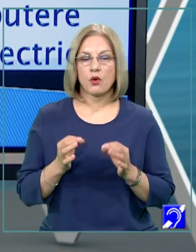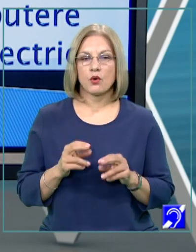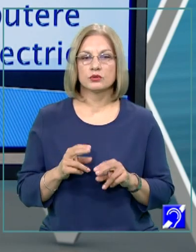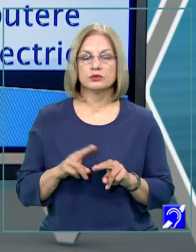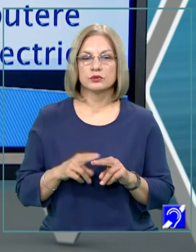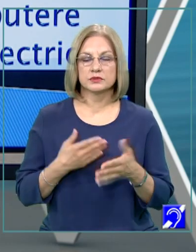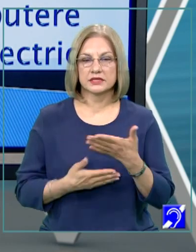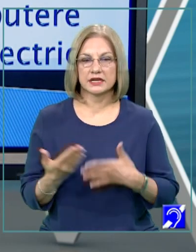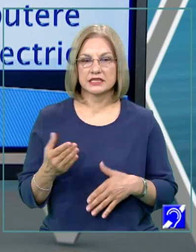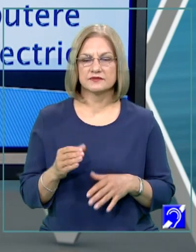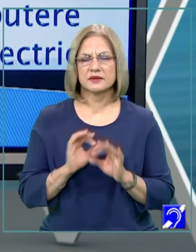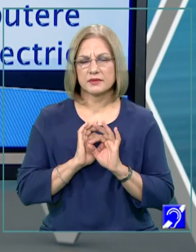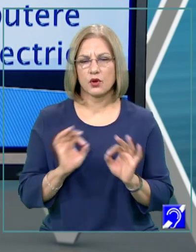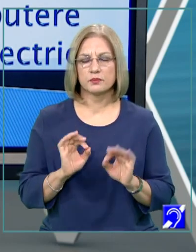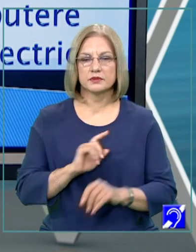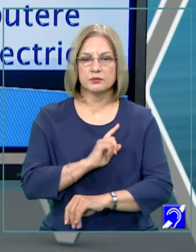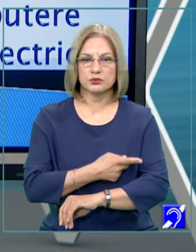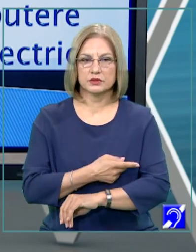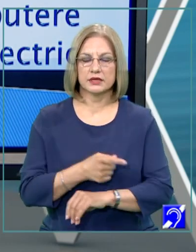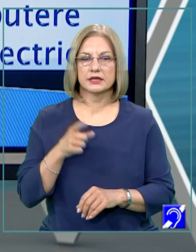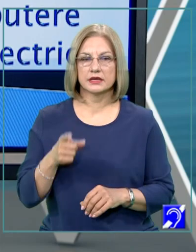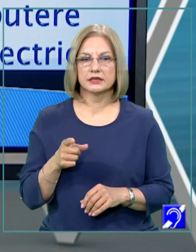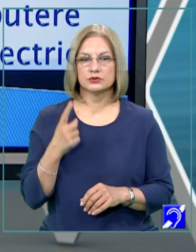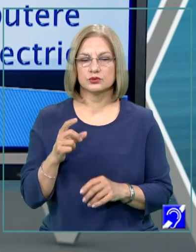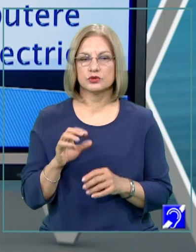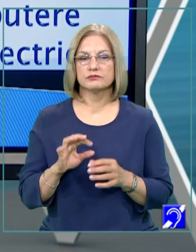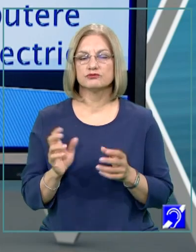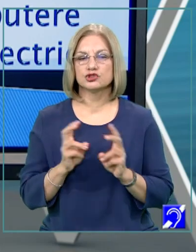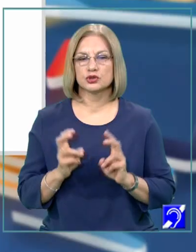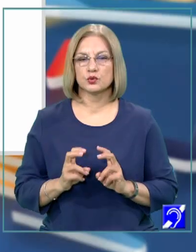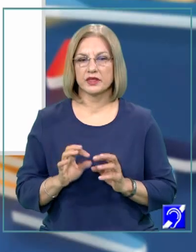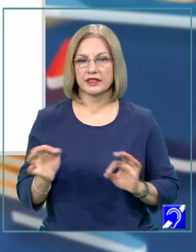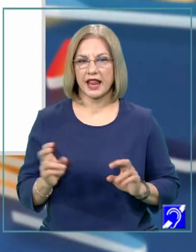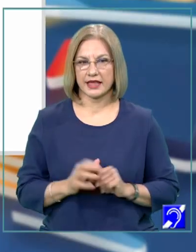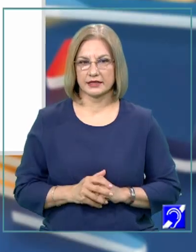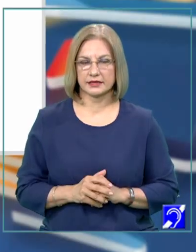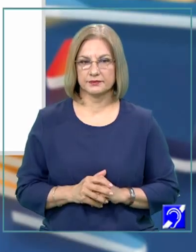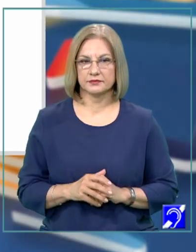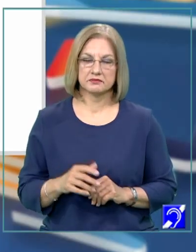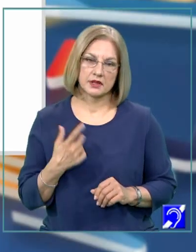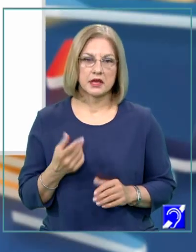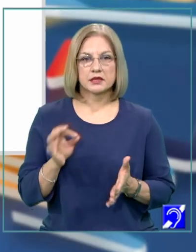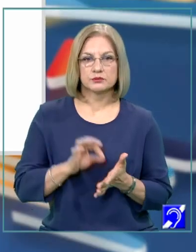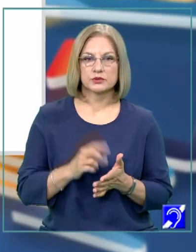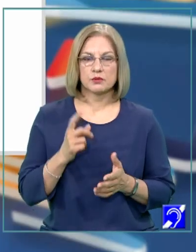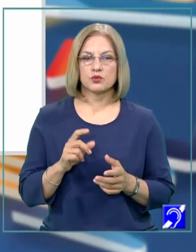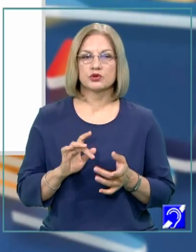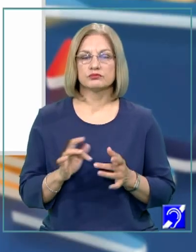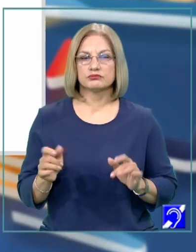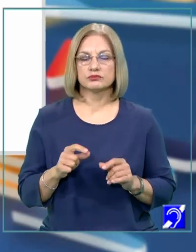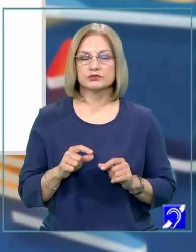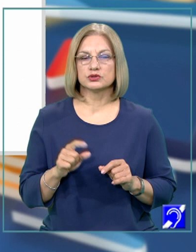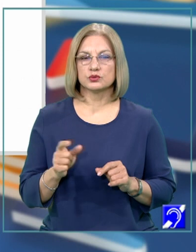transferă optim putere în trunchi cuit electric Să considerăm circuitul